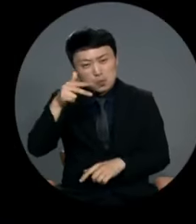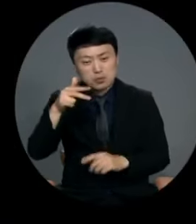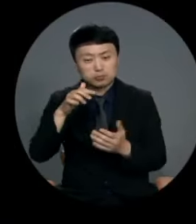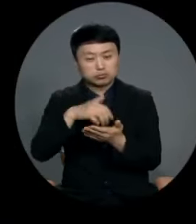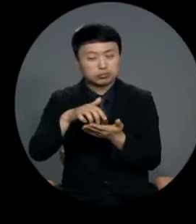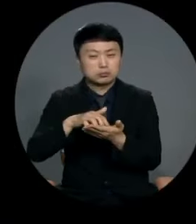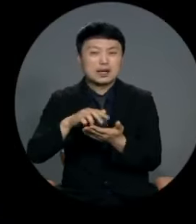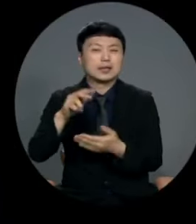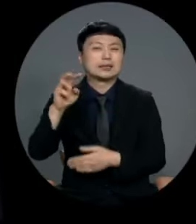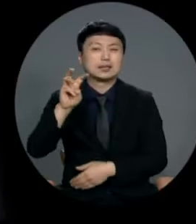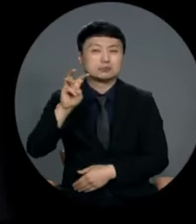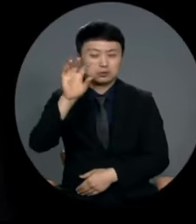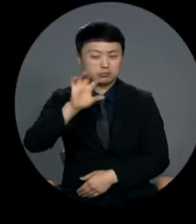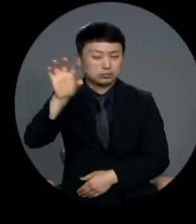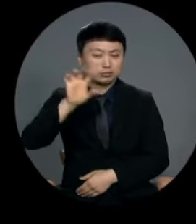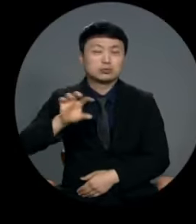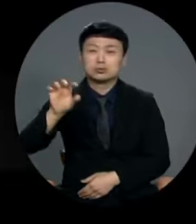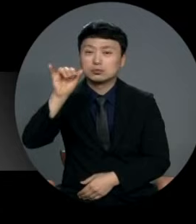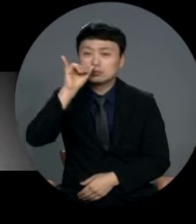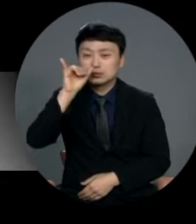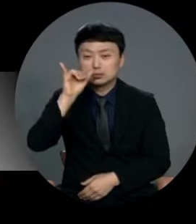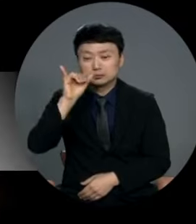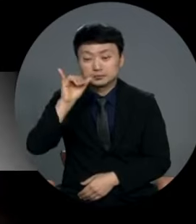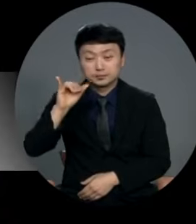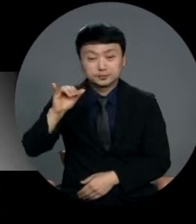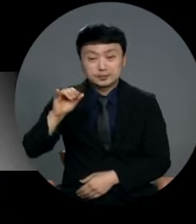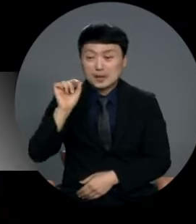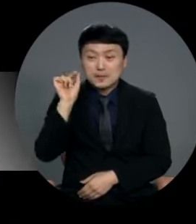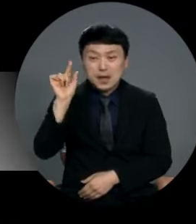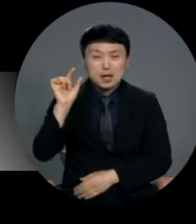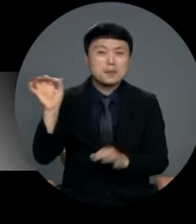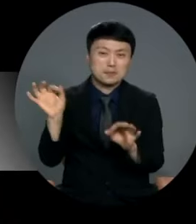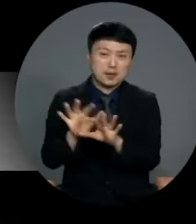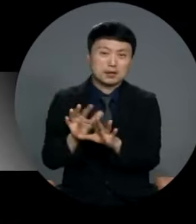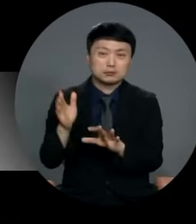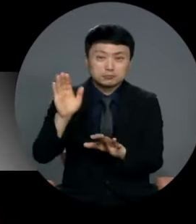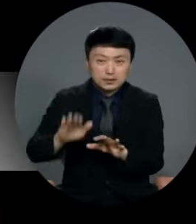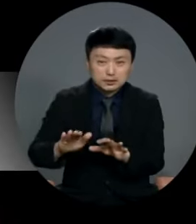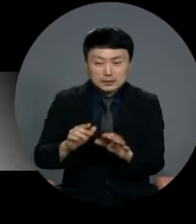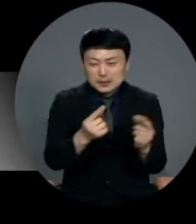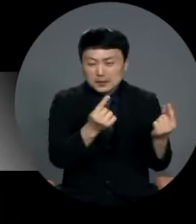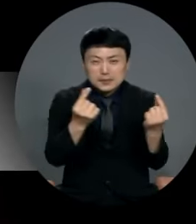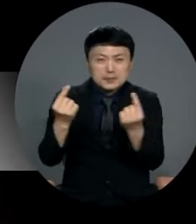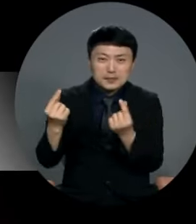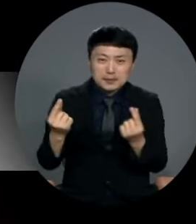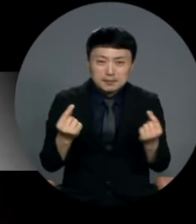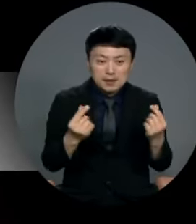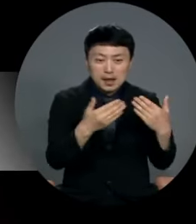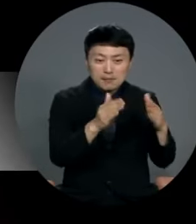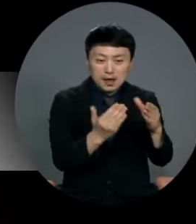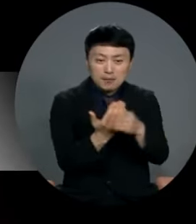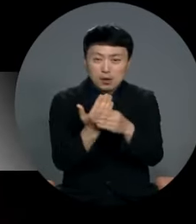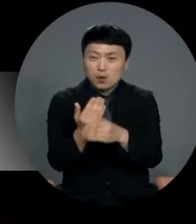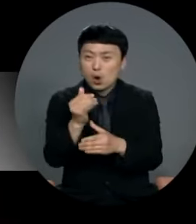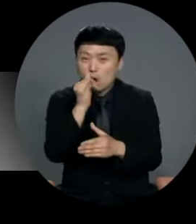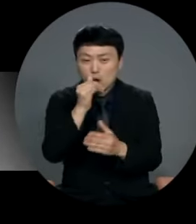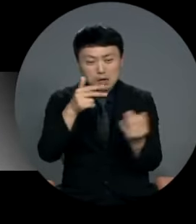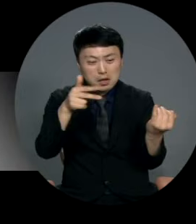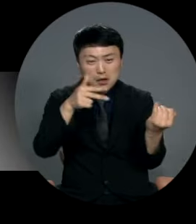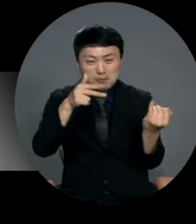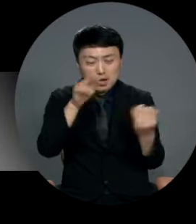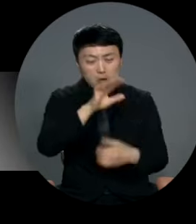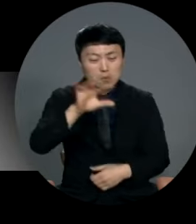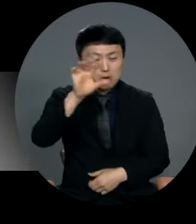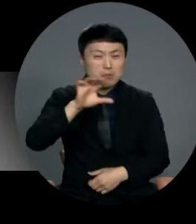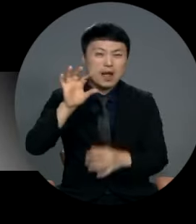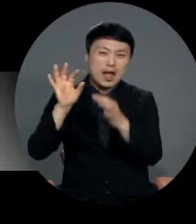진술했습니다. 해당 채팅방은 현재 없어진 상태. 하지만 비슷한 방이 다시 생겨나고 한 번 찍힌 불법